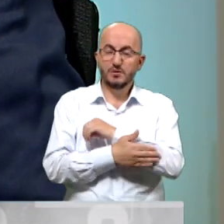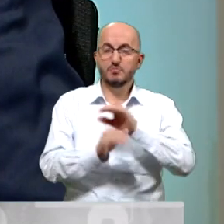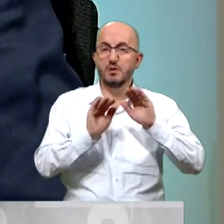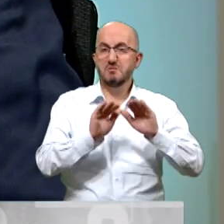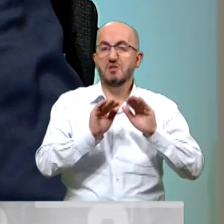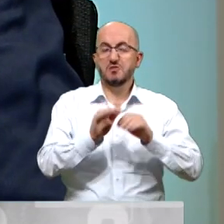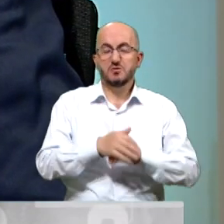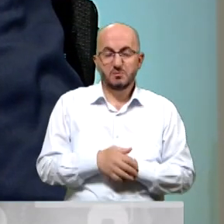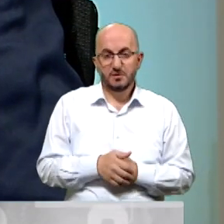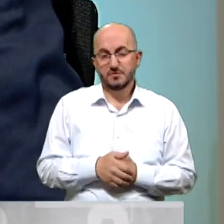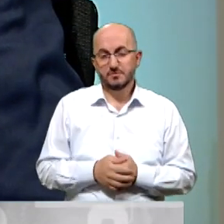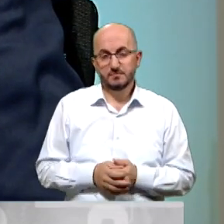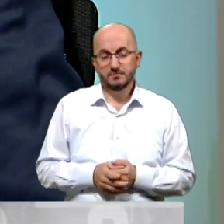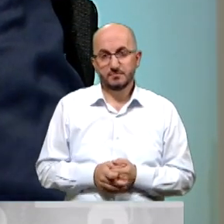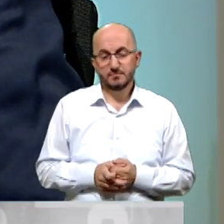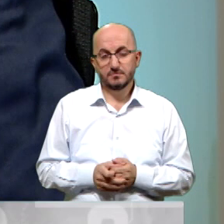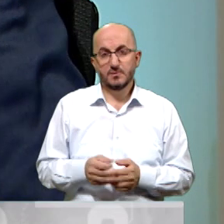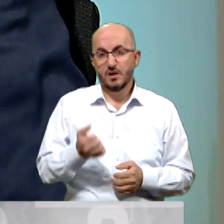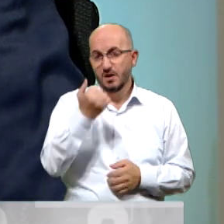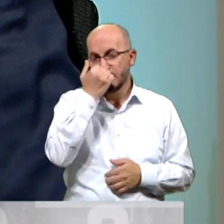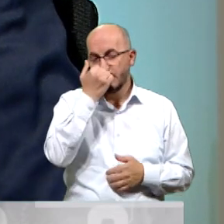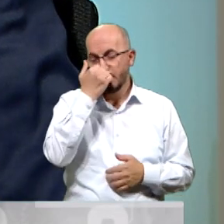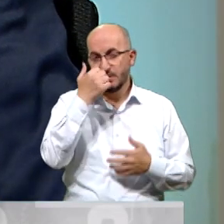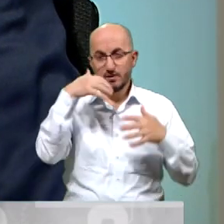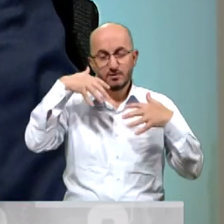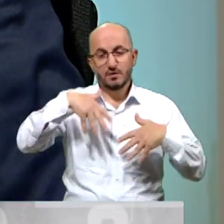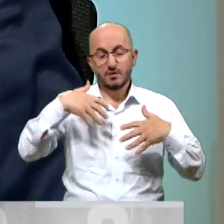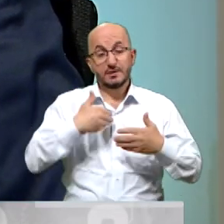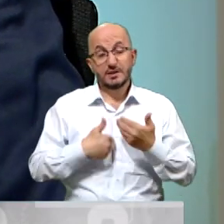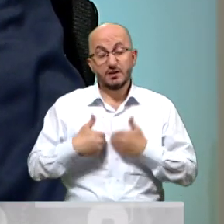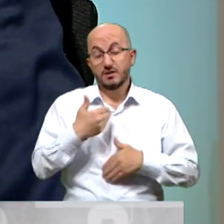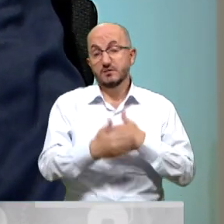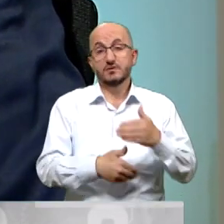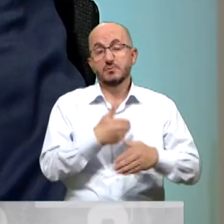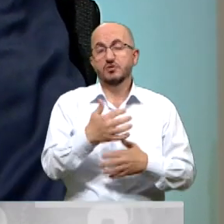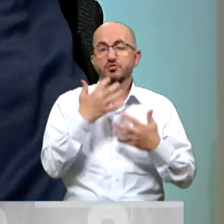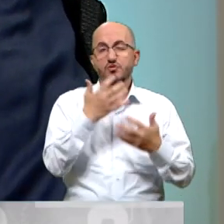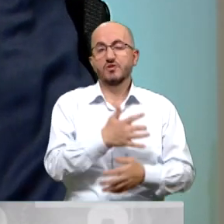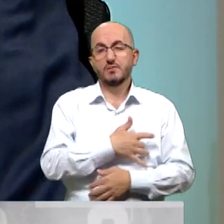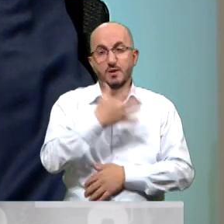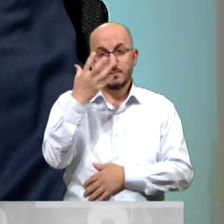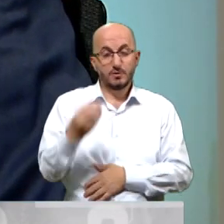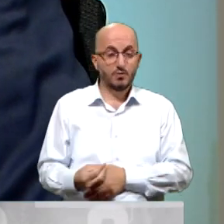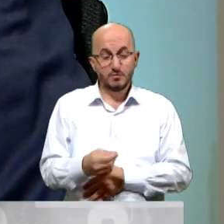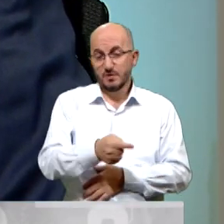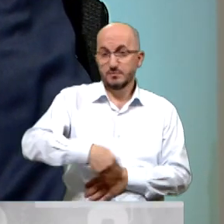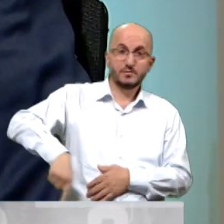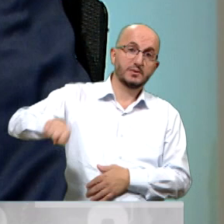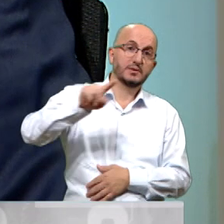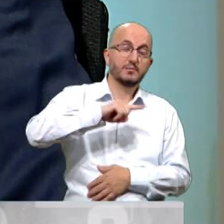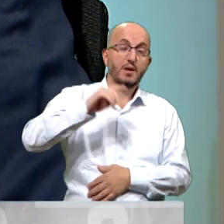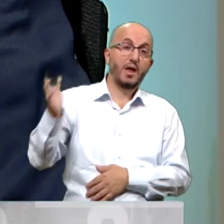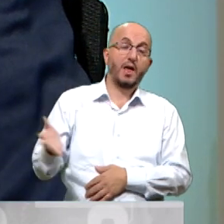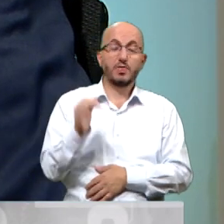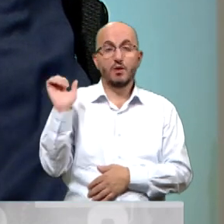dayanışmak, Furkan Bey, kanayan yaraları sarmak, şefkatli, merhametli olmak bizim